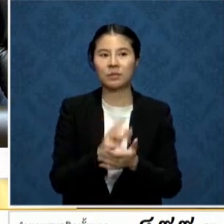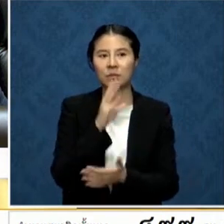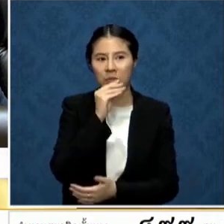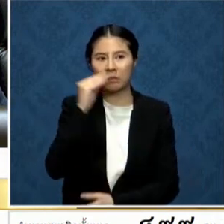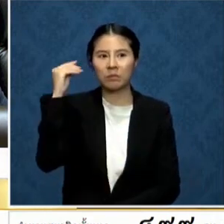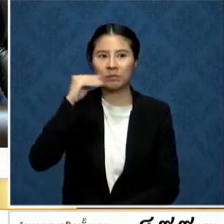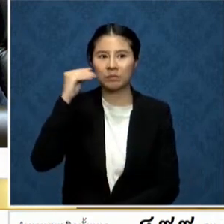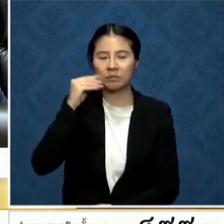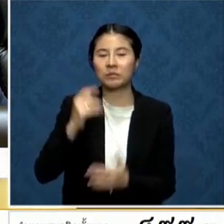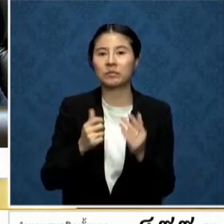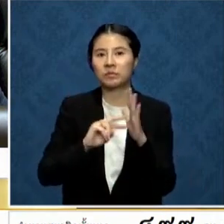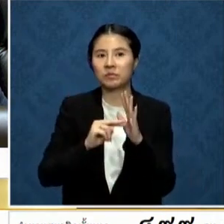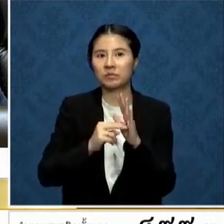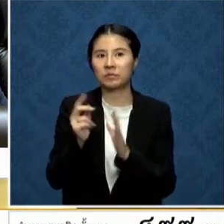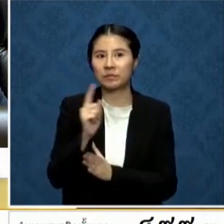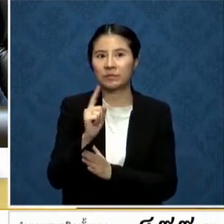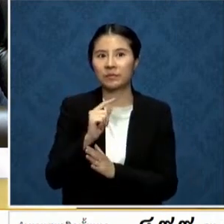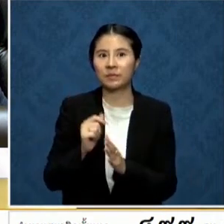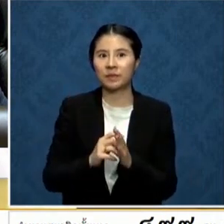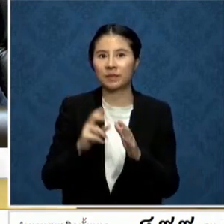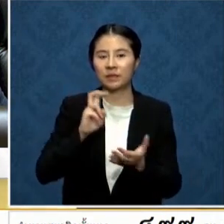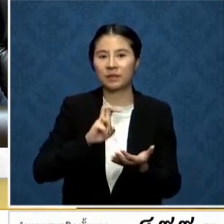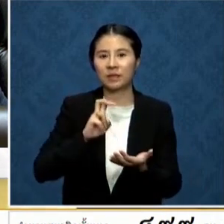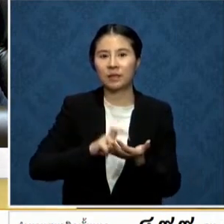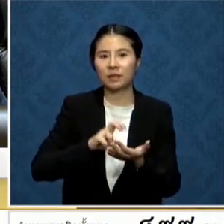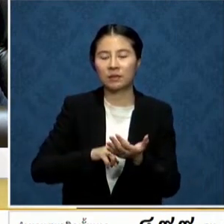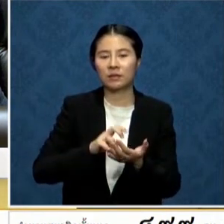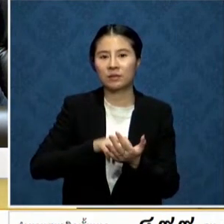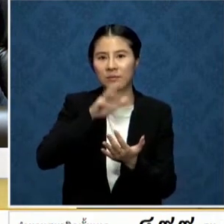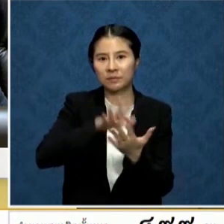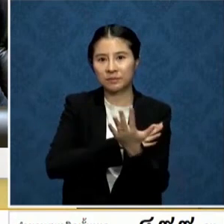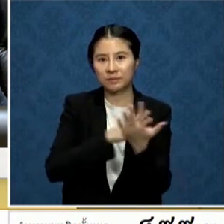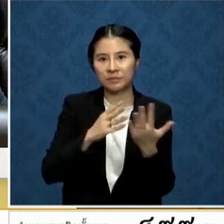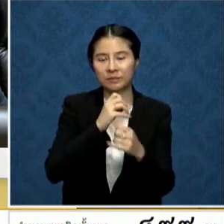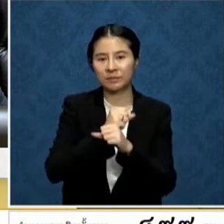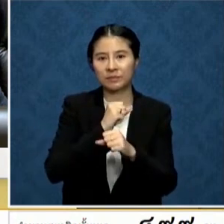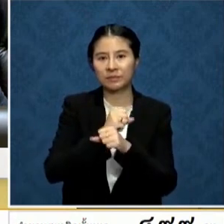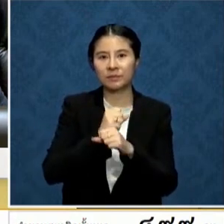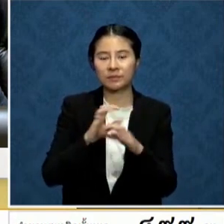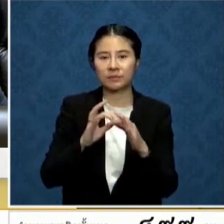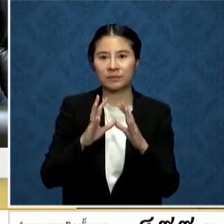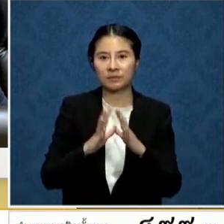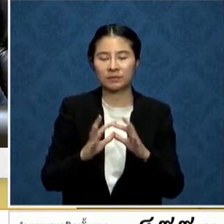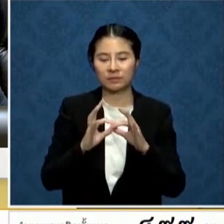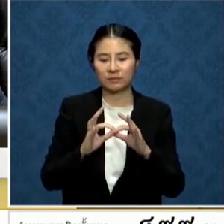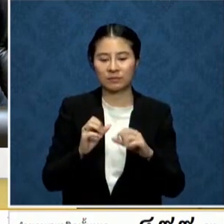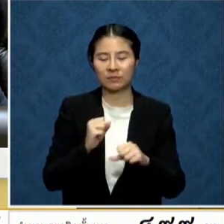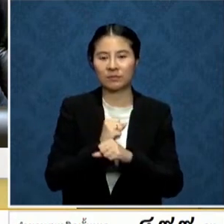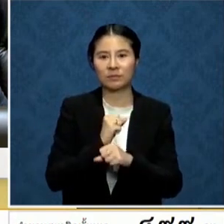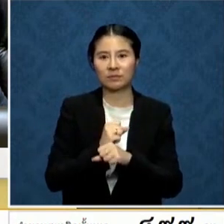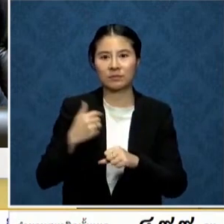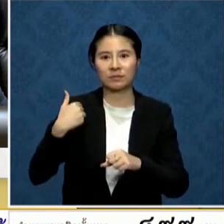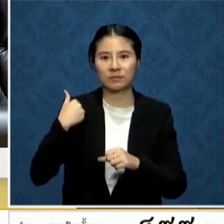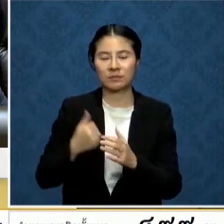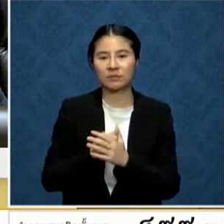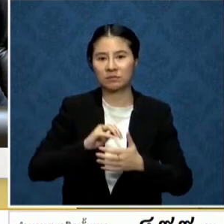นี่เป็นจุดพิสูจน์ว่าการยกมือรับรองให้กับร่างที่ไม่ได้มีผลทางการเมืองอะไรเลยครับข้อบังคับการทำงานของเราทั้งนั้นมาร่วม